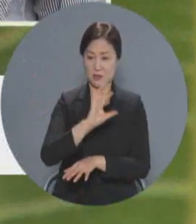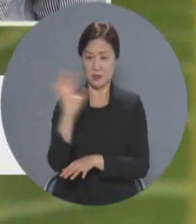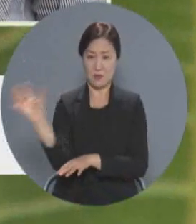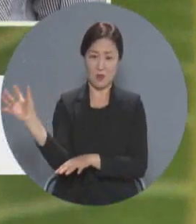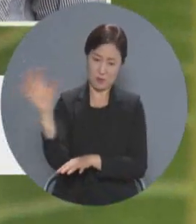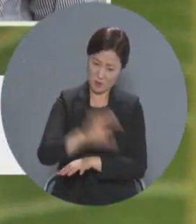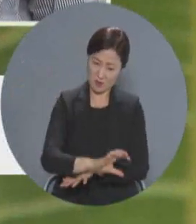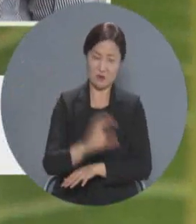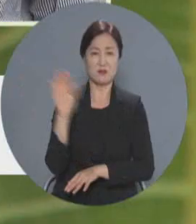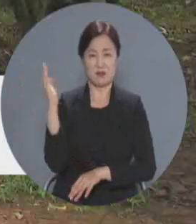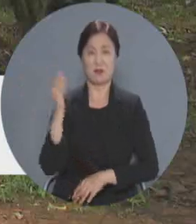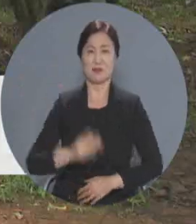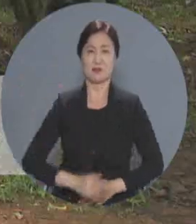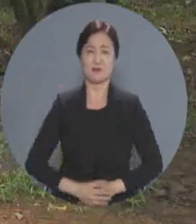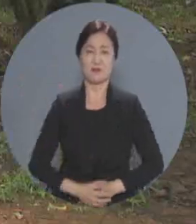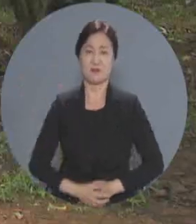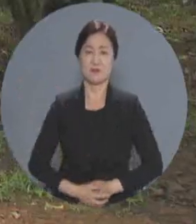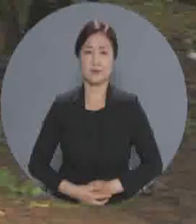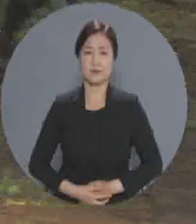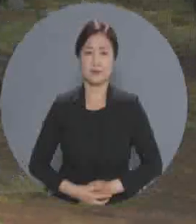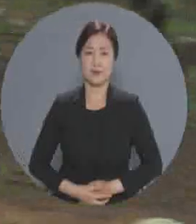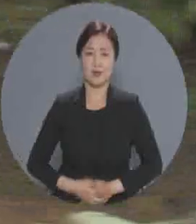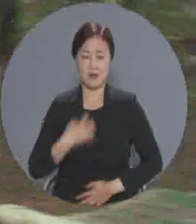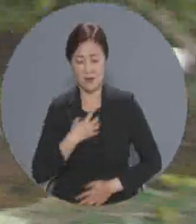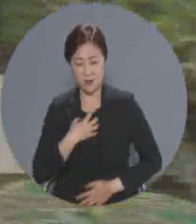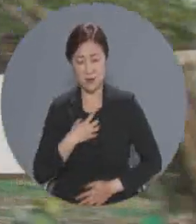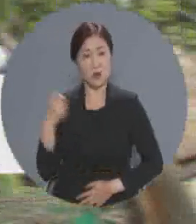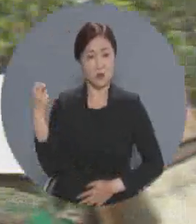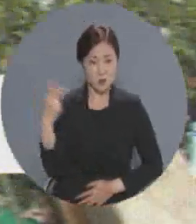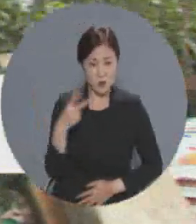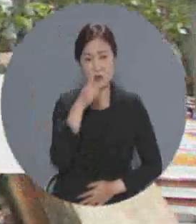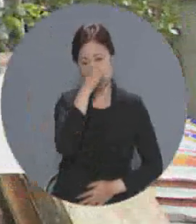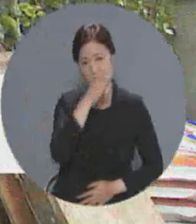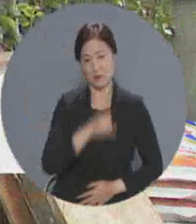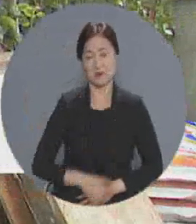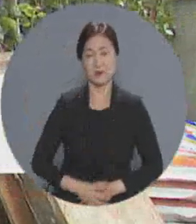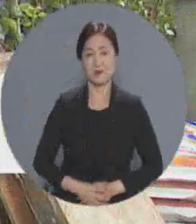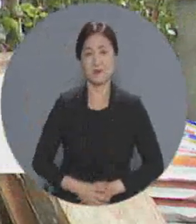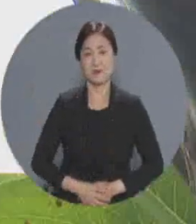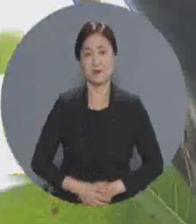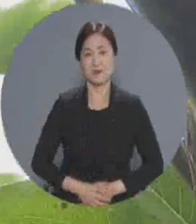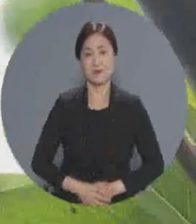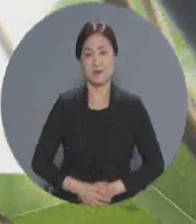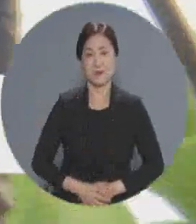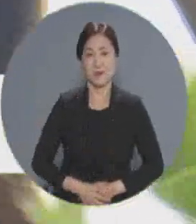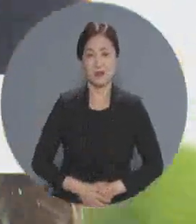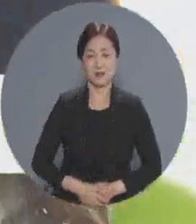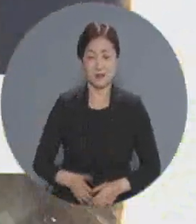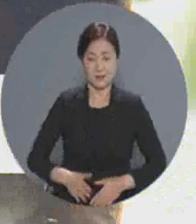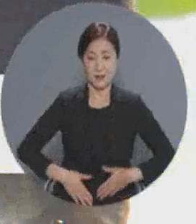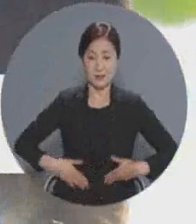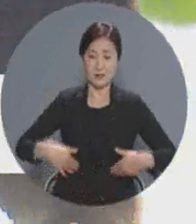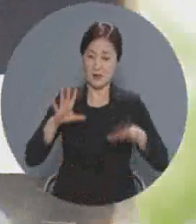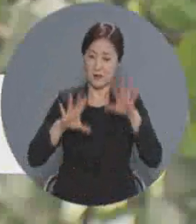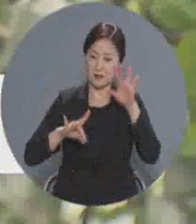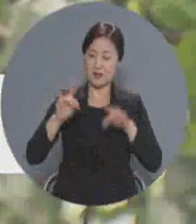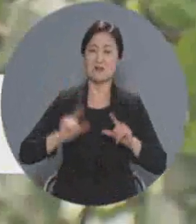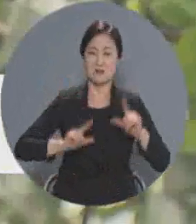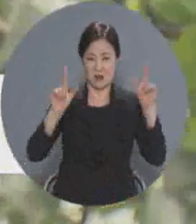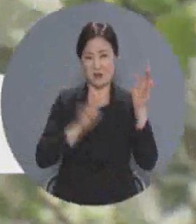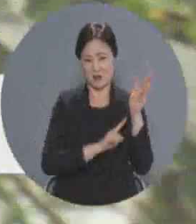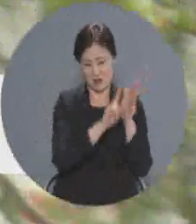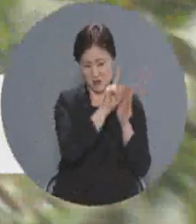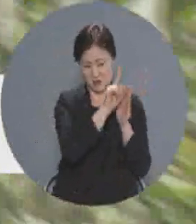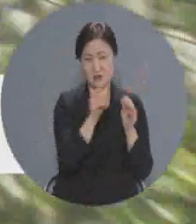되면은 옆으로 쓰러집니다. 걱정스럽기는 또 다른 농가도 마찬가지. 고온다습한 날씨로 병해충 발생